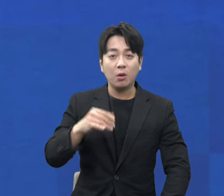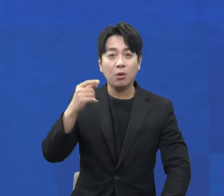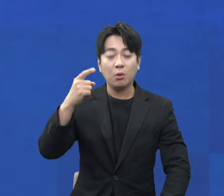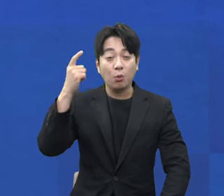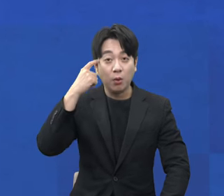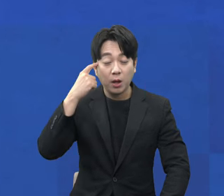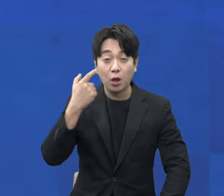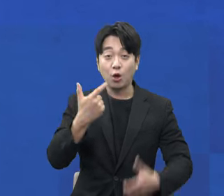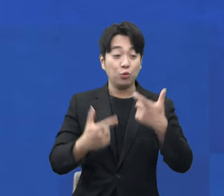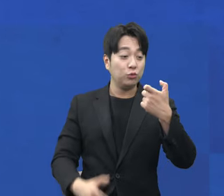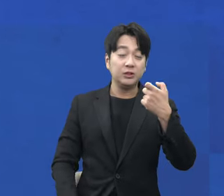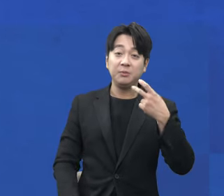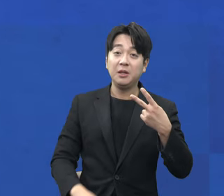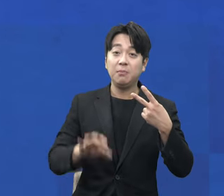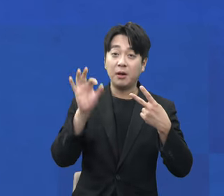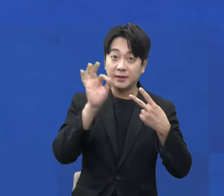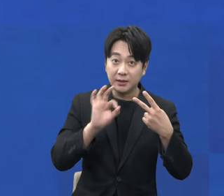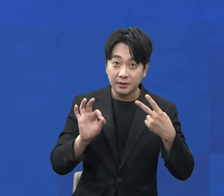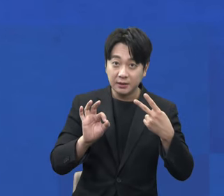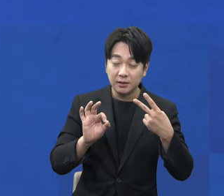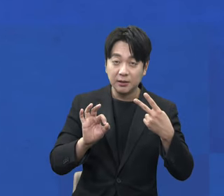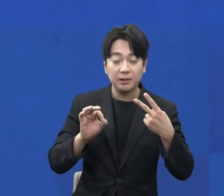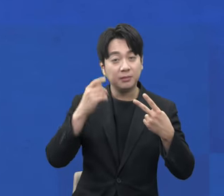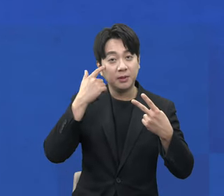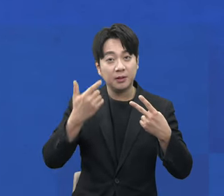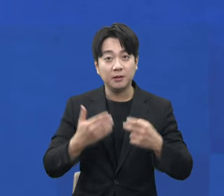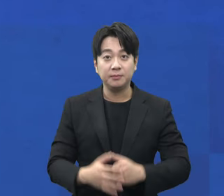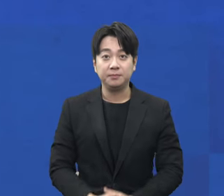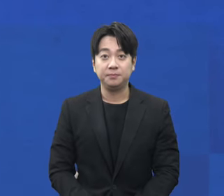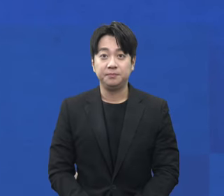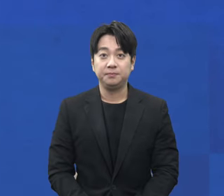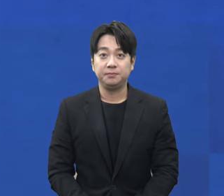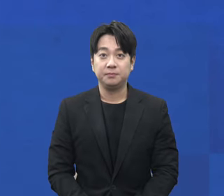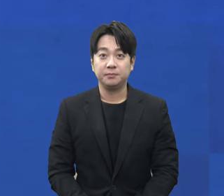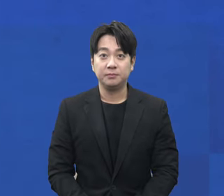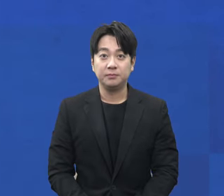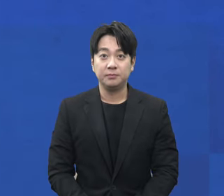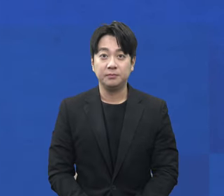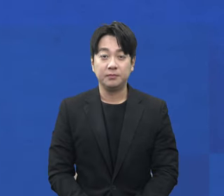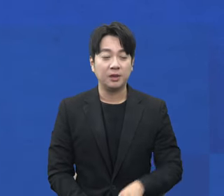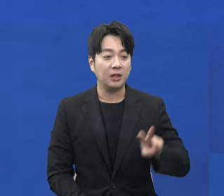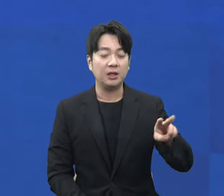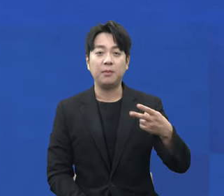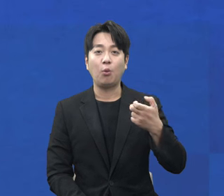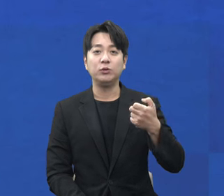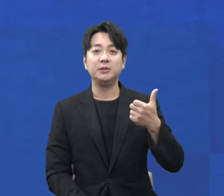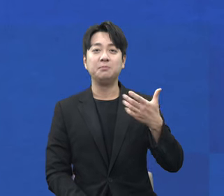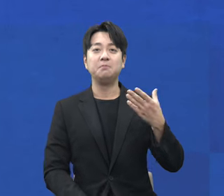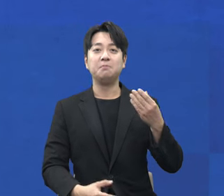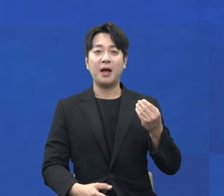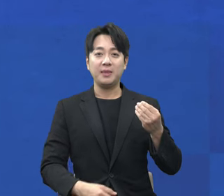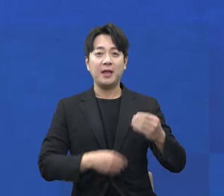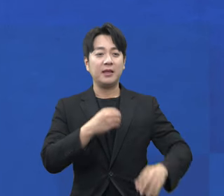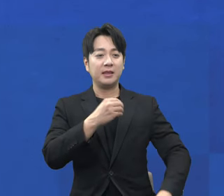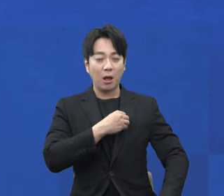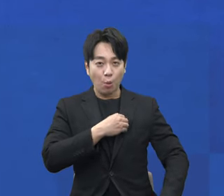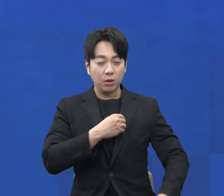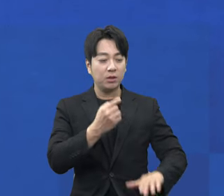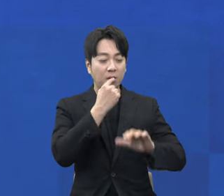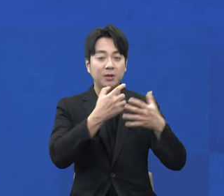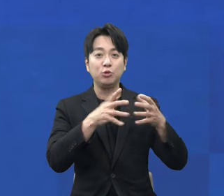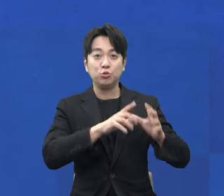62.6%겠습니까? 250만 명의 당원을 보유한 우리 제1야당, 공영정당, 민주당이